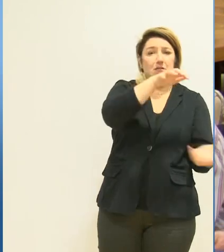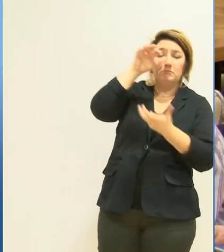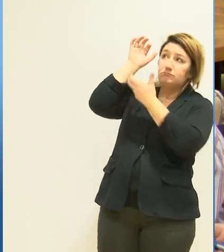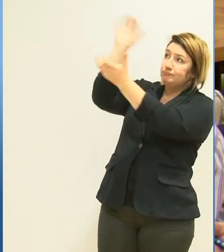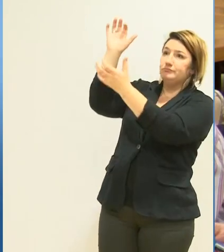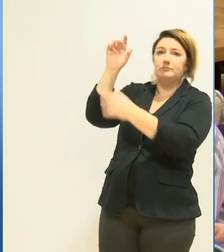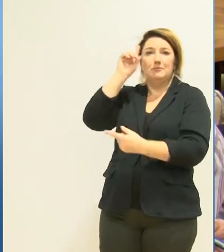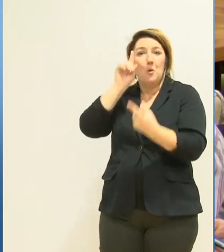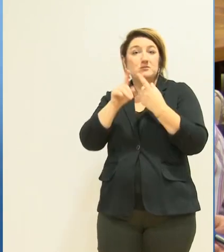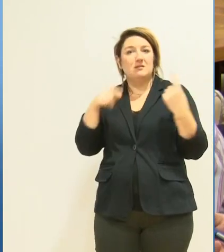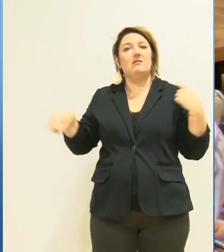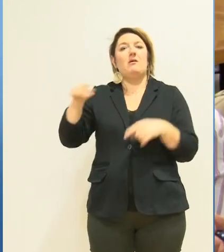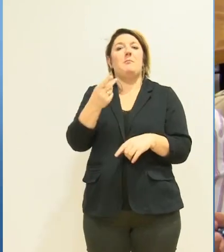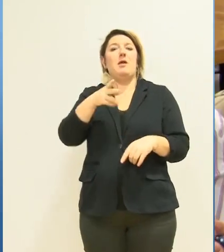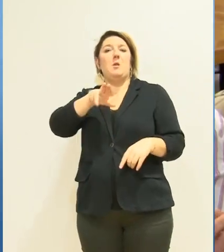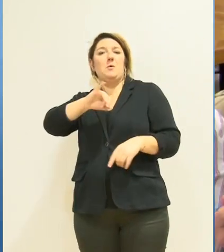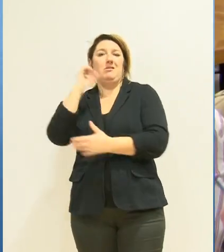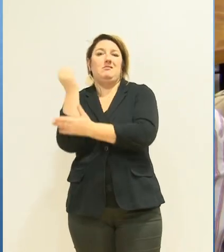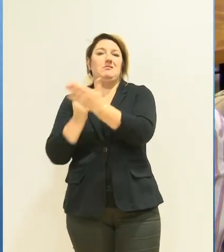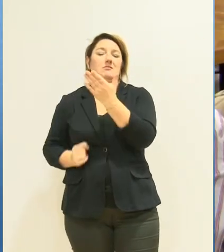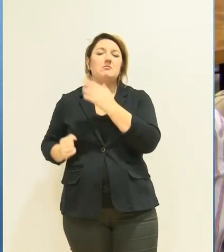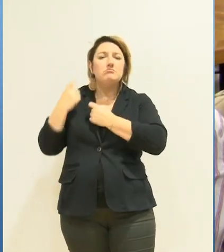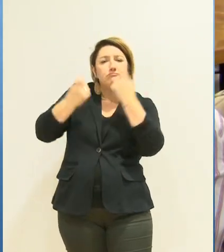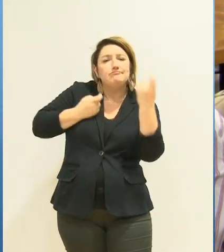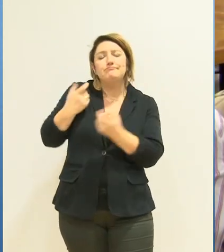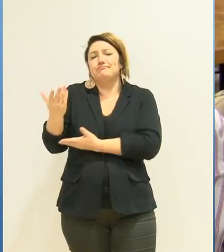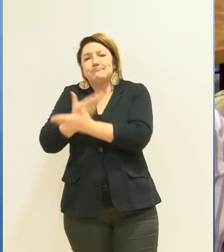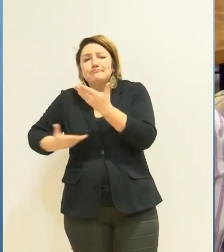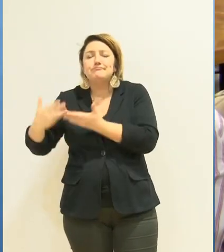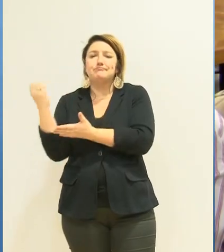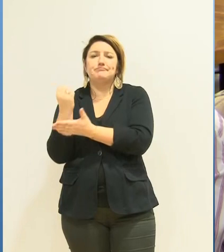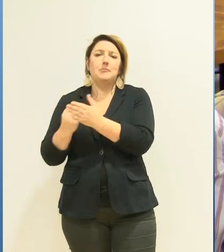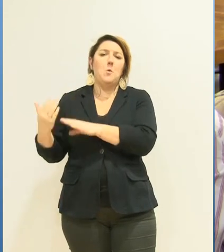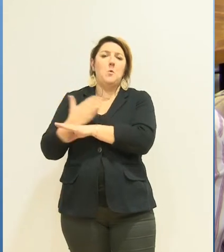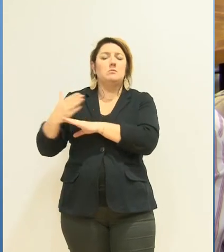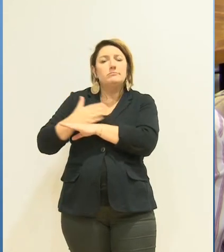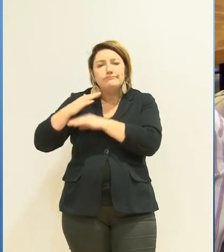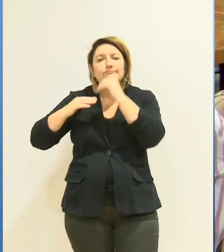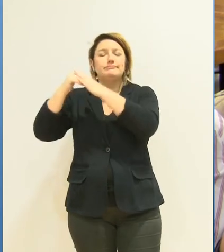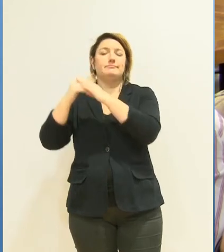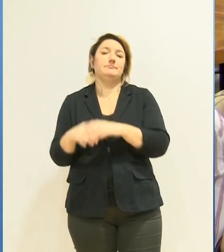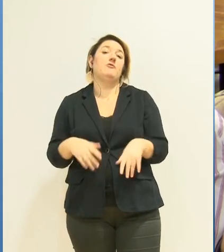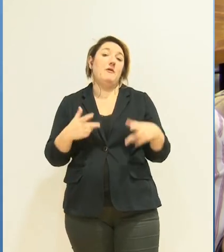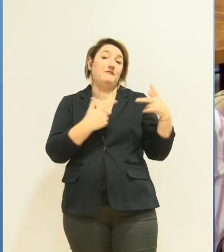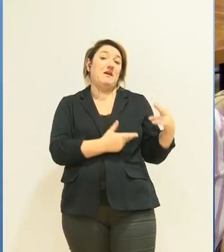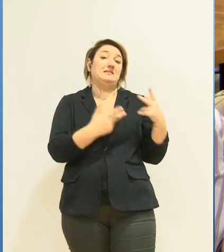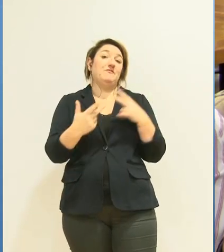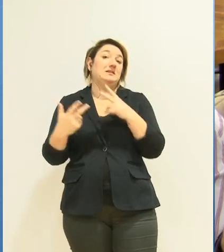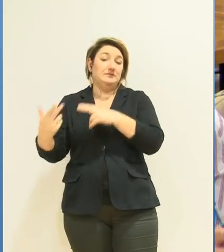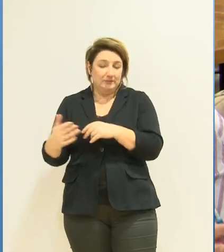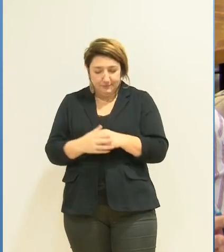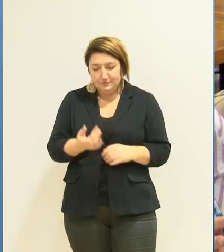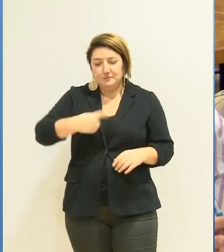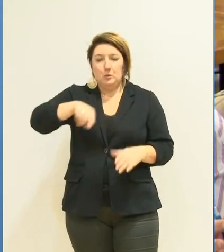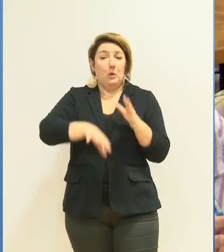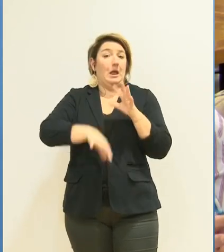préalable au pl lui donc on voit que il y a eu cette phrase en amont ensuite il était important pour les élus pour nous de